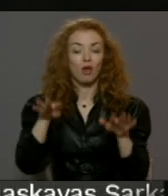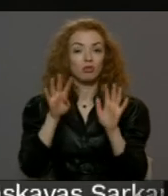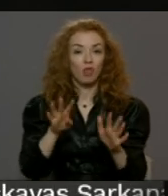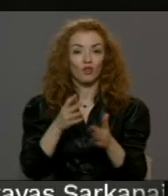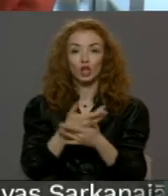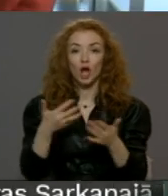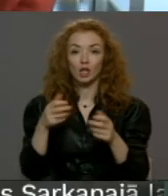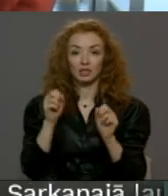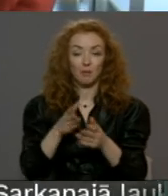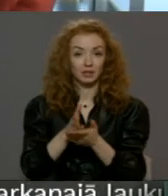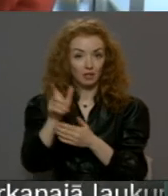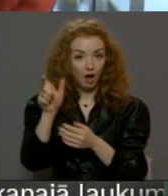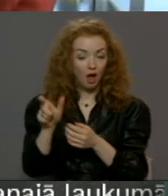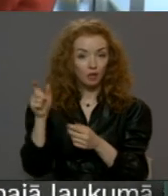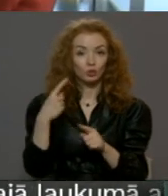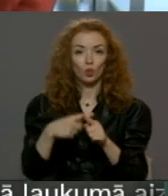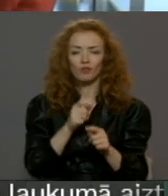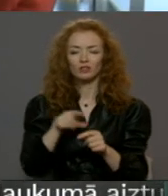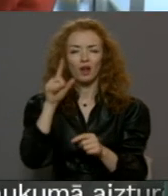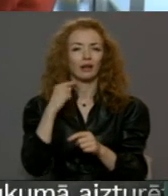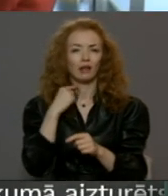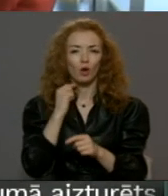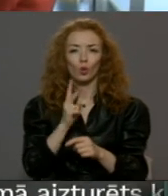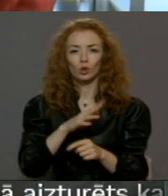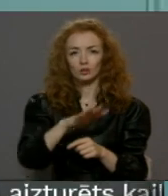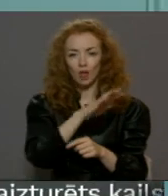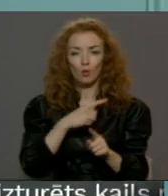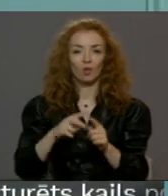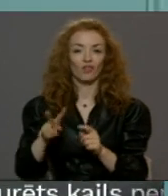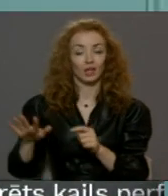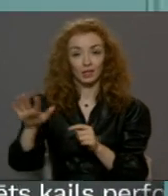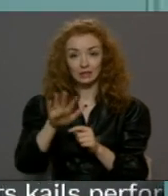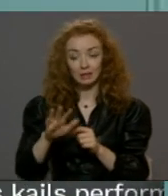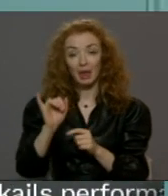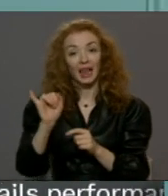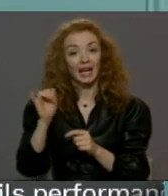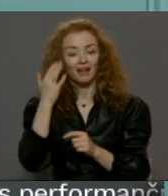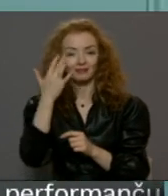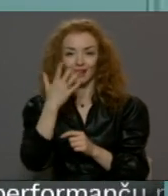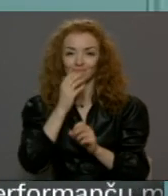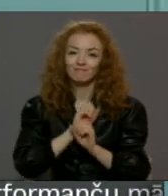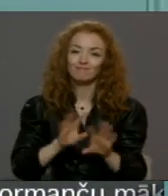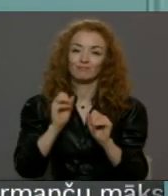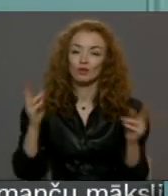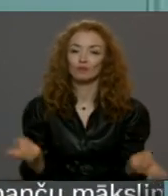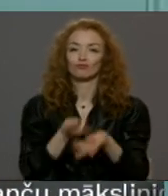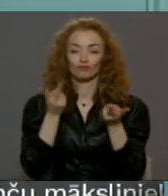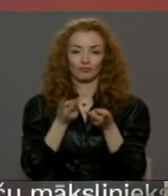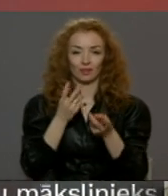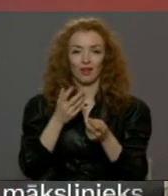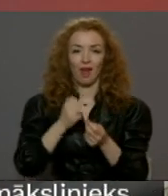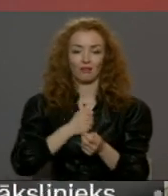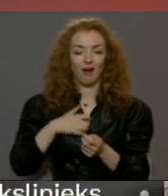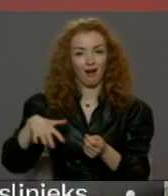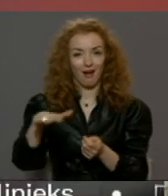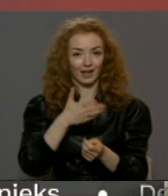nozaru speciālisti. Visvairāk Rīgā, Kurzemē un Vidzemē. Irina gan cer ar savu stāstu iedvesmo tieši Latgales iedzīvotājus.